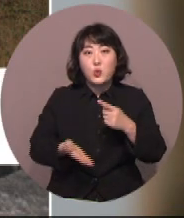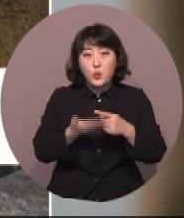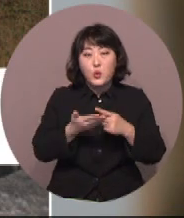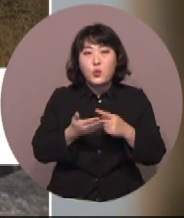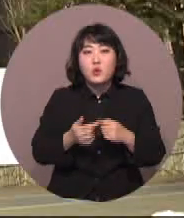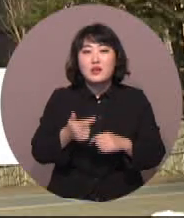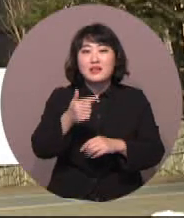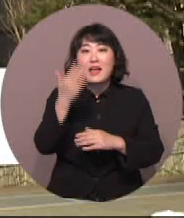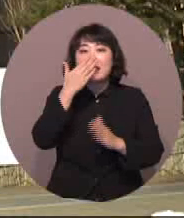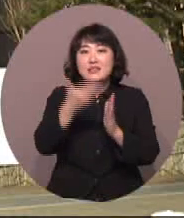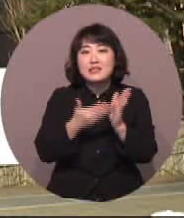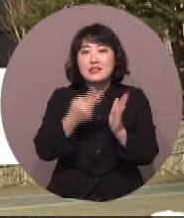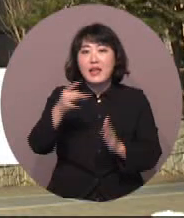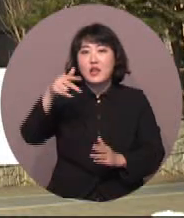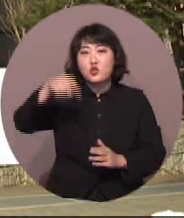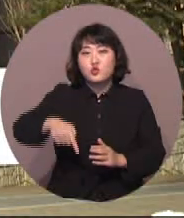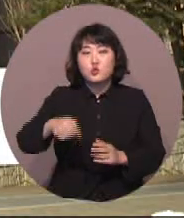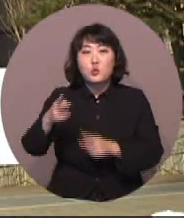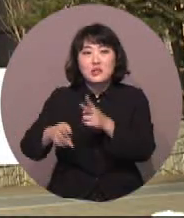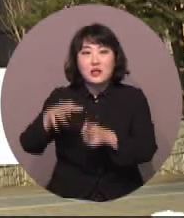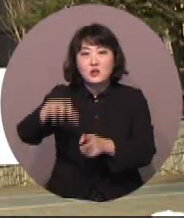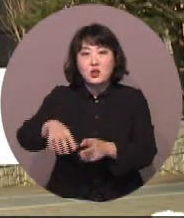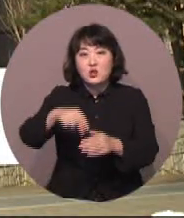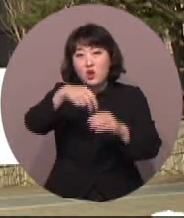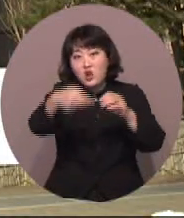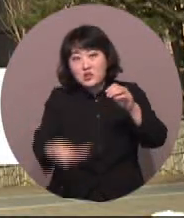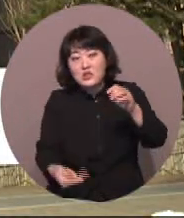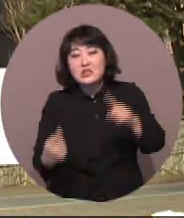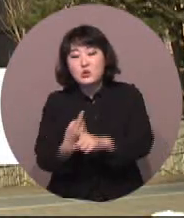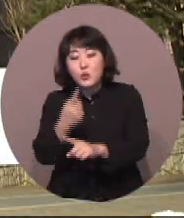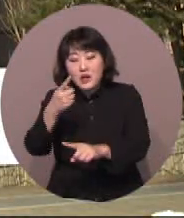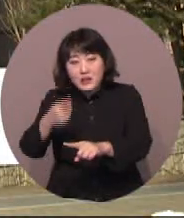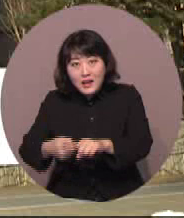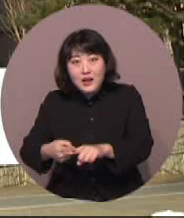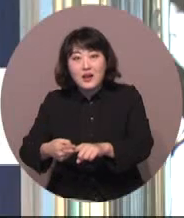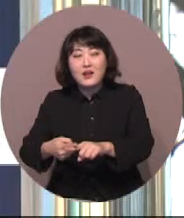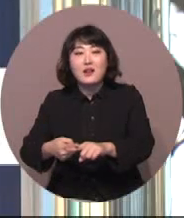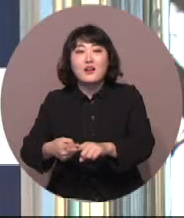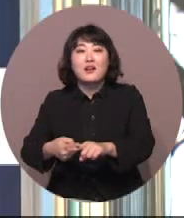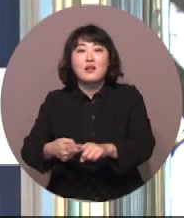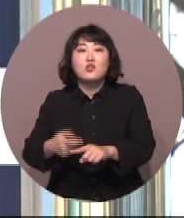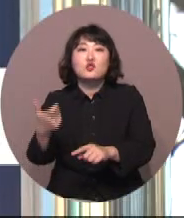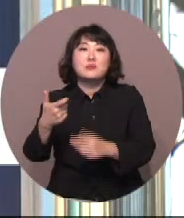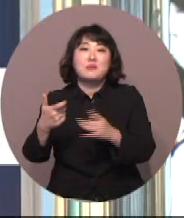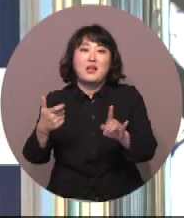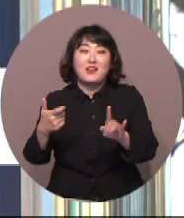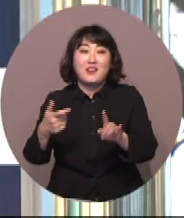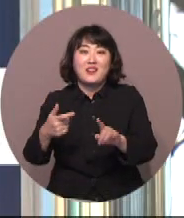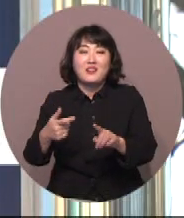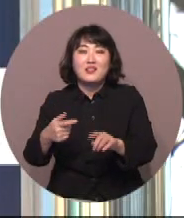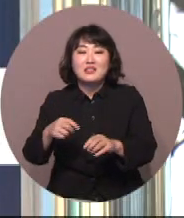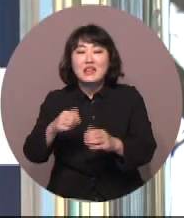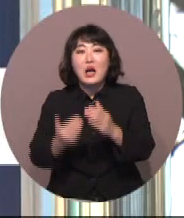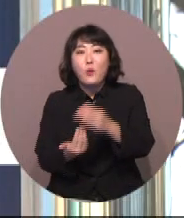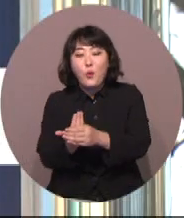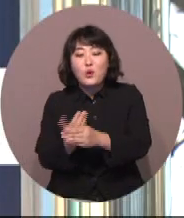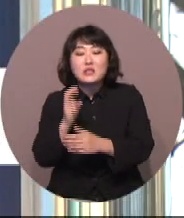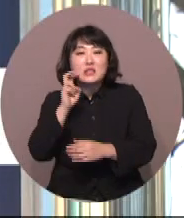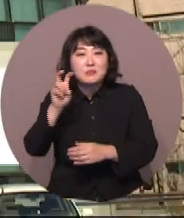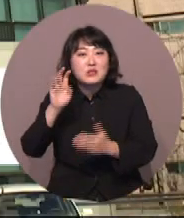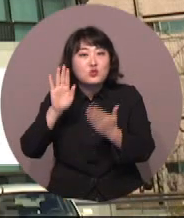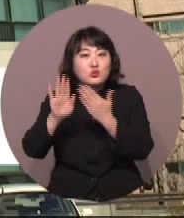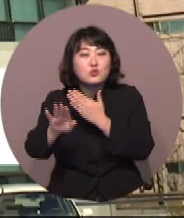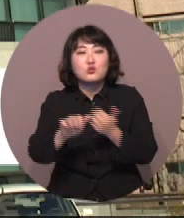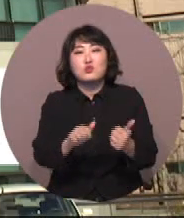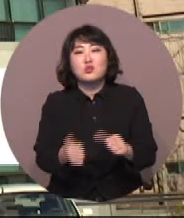대추 중공업 공장에서 작업하다 추락해 치료를 받던 협력업체 소속 60대 노동자가 사고가 난 지 20여일 만에